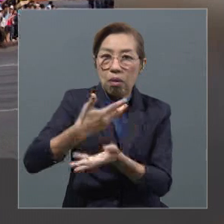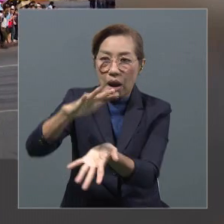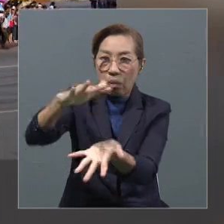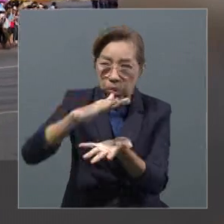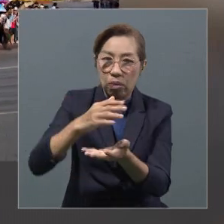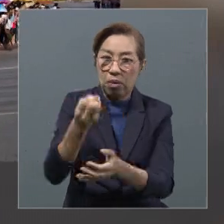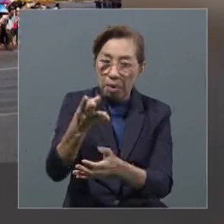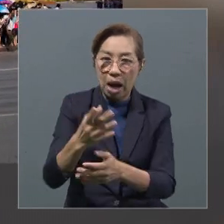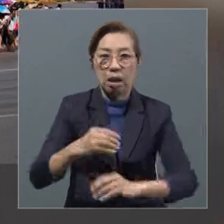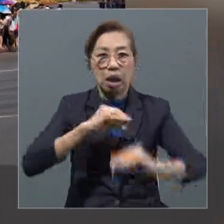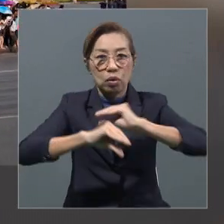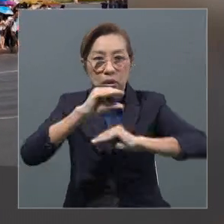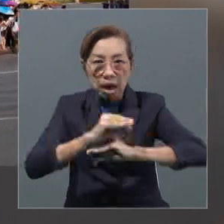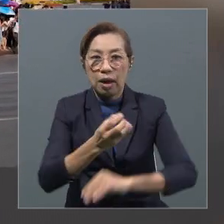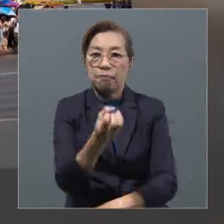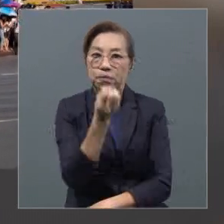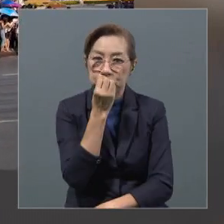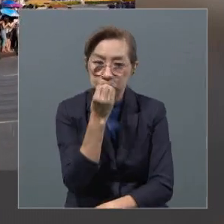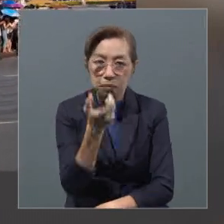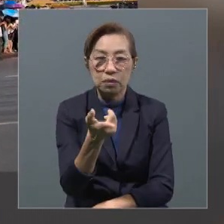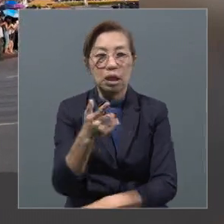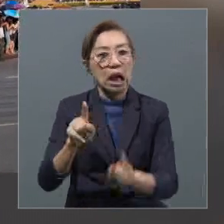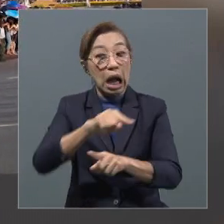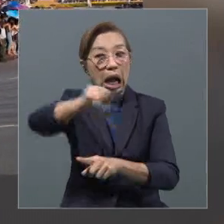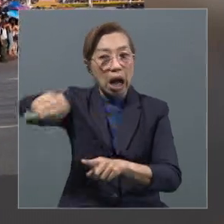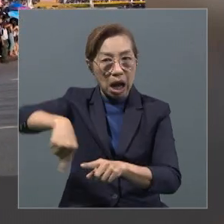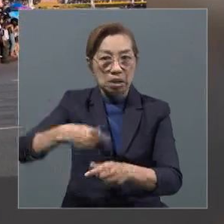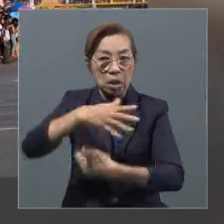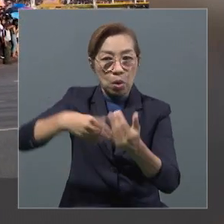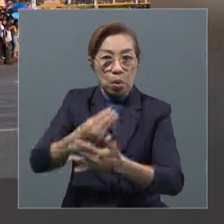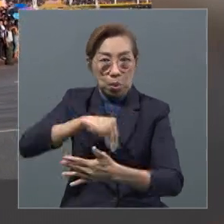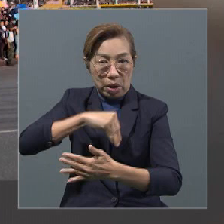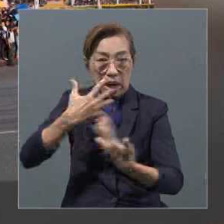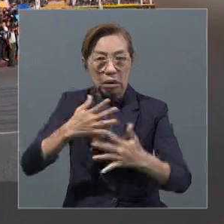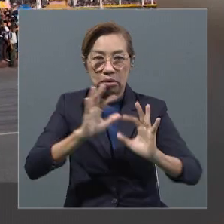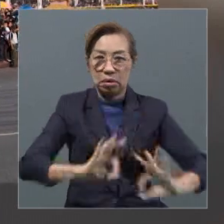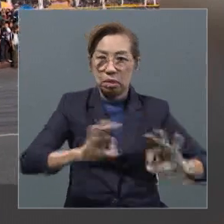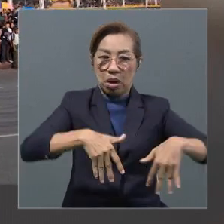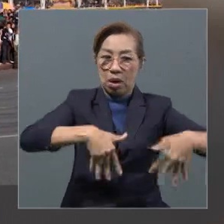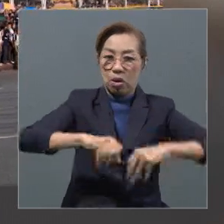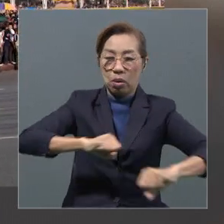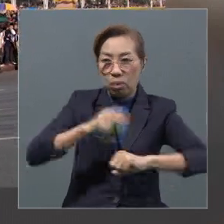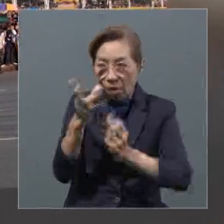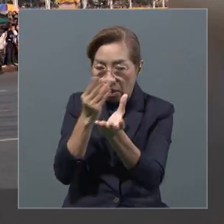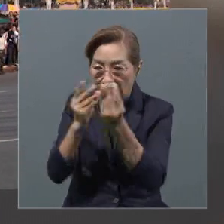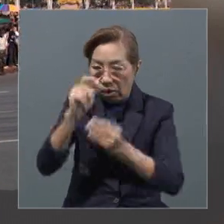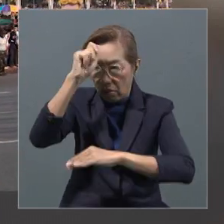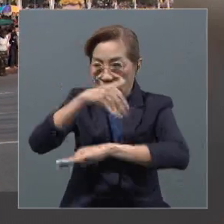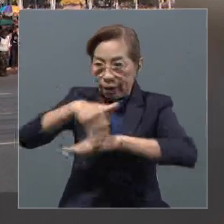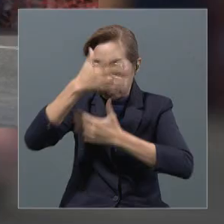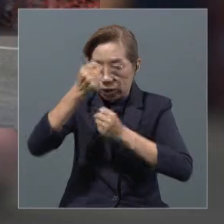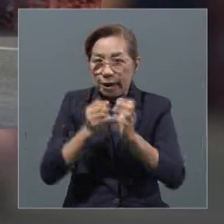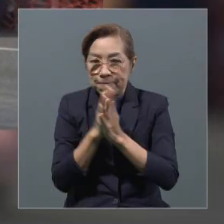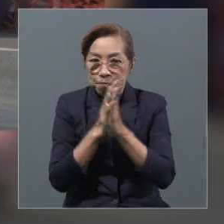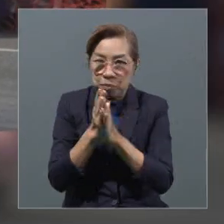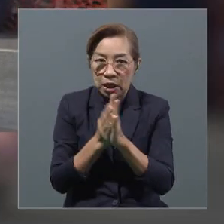รมรวมถึงอาหารแล้วก็ยังสร้างแรงบันดาลใจให้กับเยาวชนไทยต่อยอดแล้วก็พัฒนาทักษะทางวิศวกรรมยานยนต์ต่อ